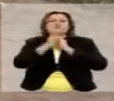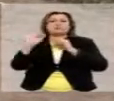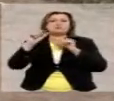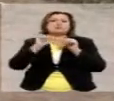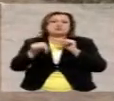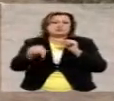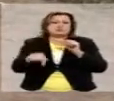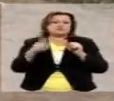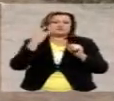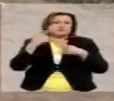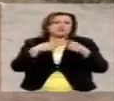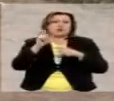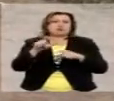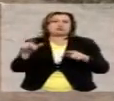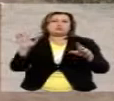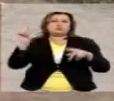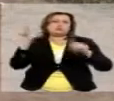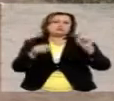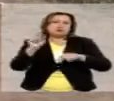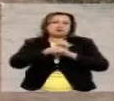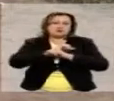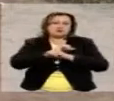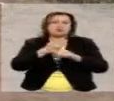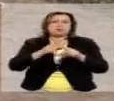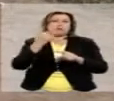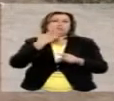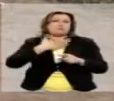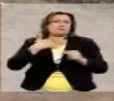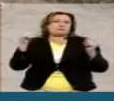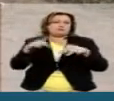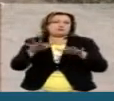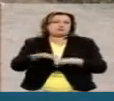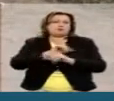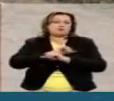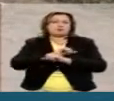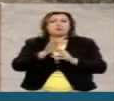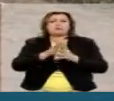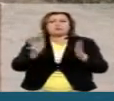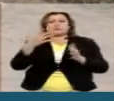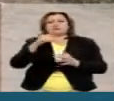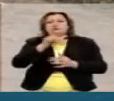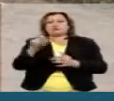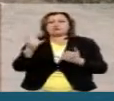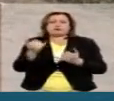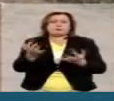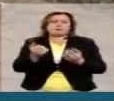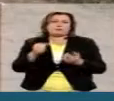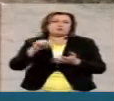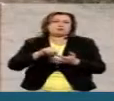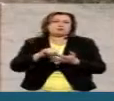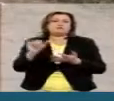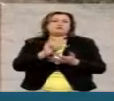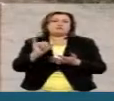что именно здесь всегда отдыхают местные приезжие. Это одно из излюбленных мест для отдыха. Более 50 человек сегодня приняли